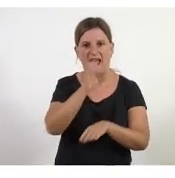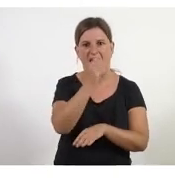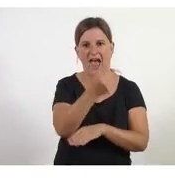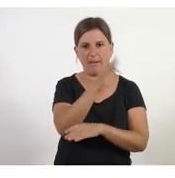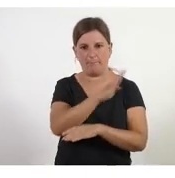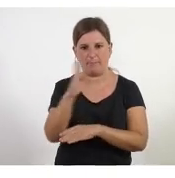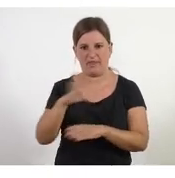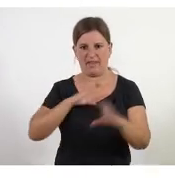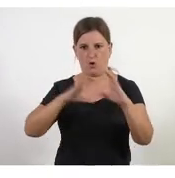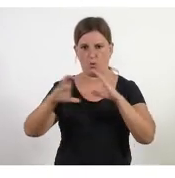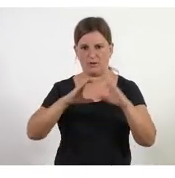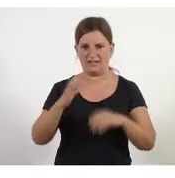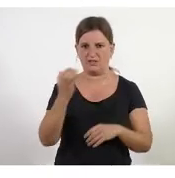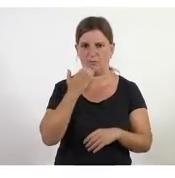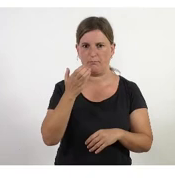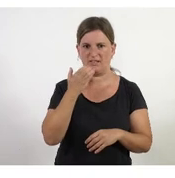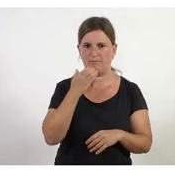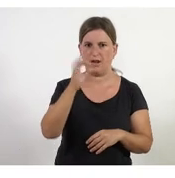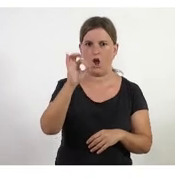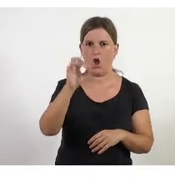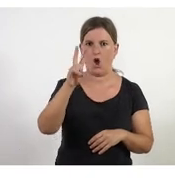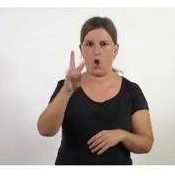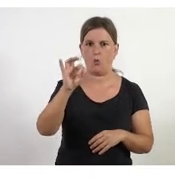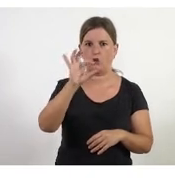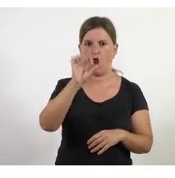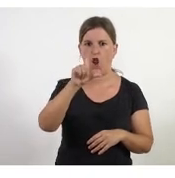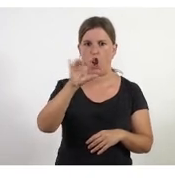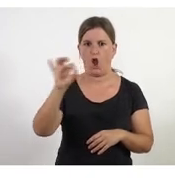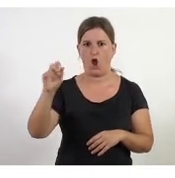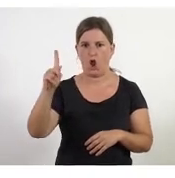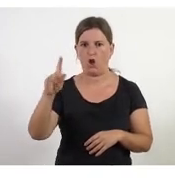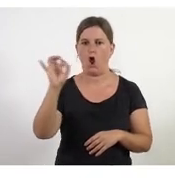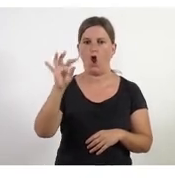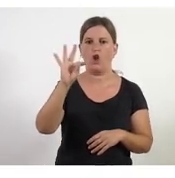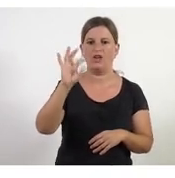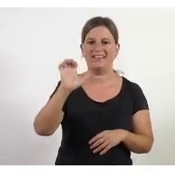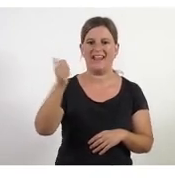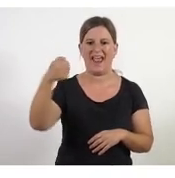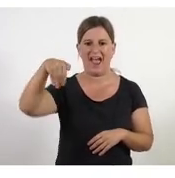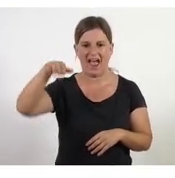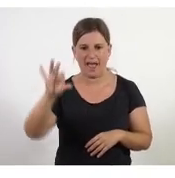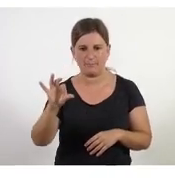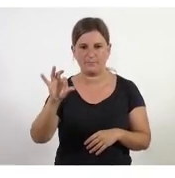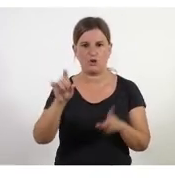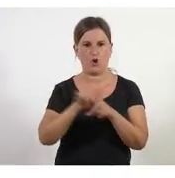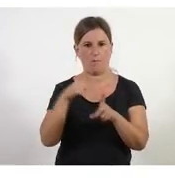comunicació, com pot ser l'Outlook o el Teams o les aplicacions amb les que treballem el nostre dia a dia,